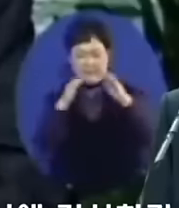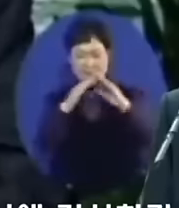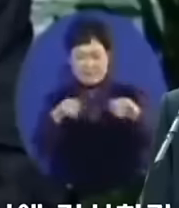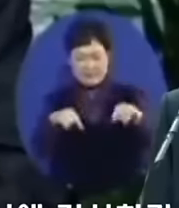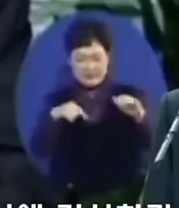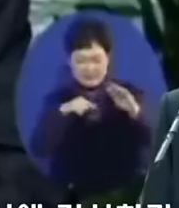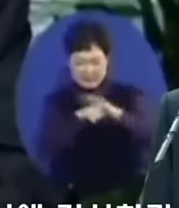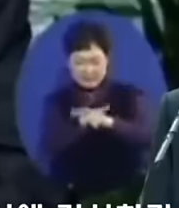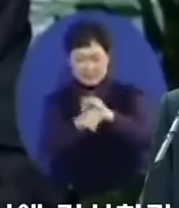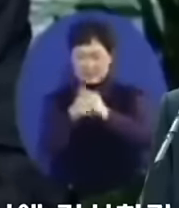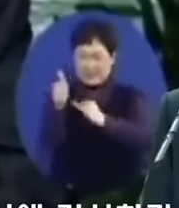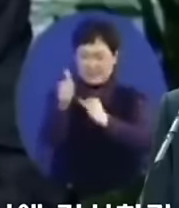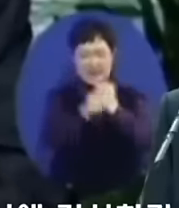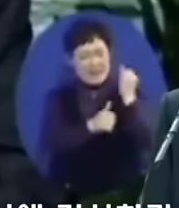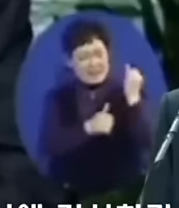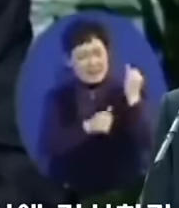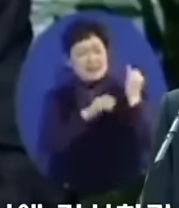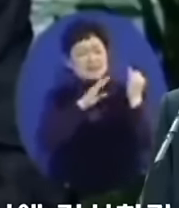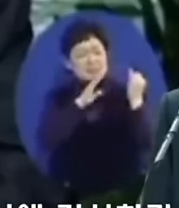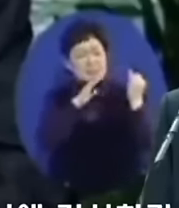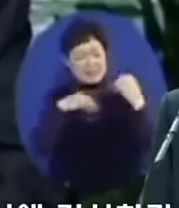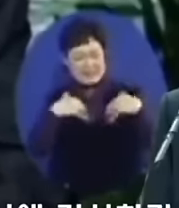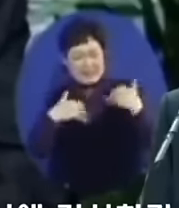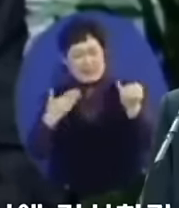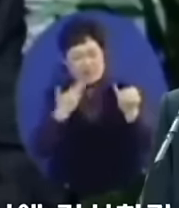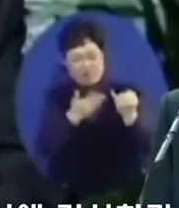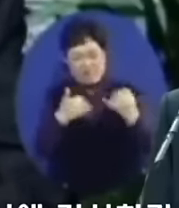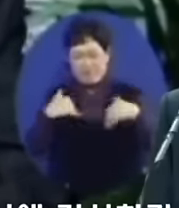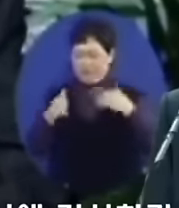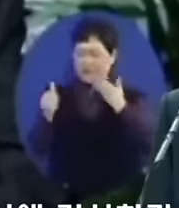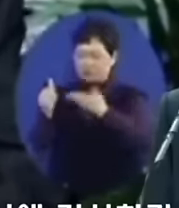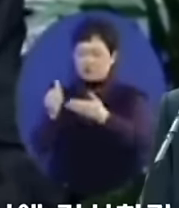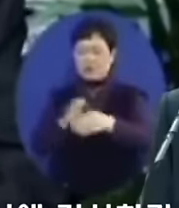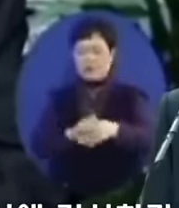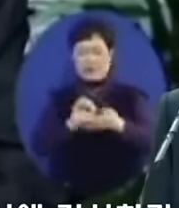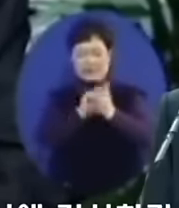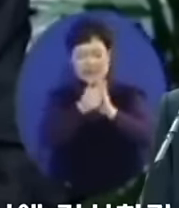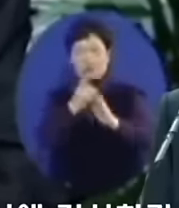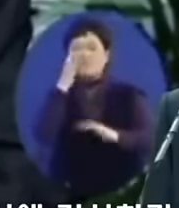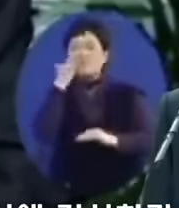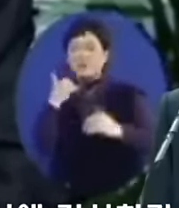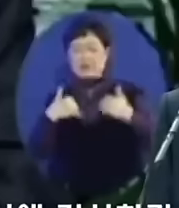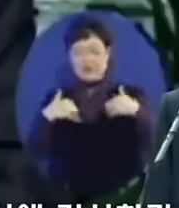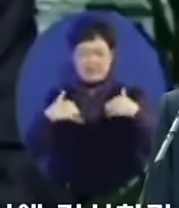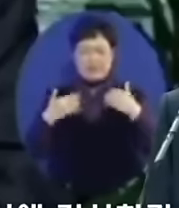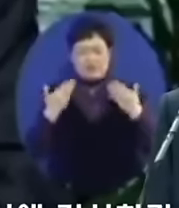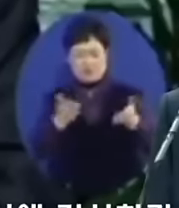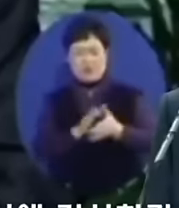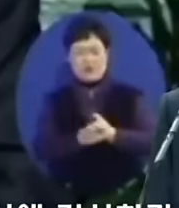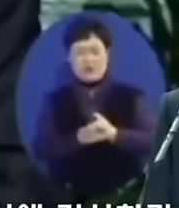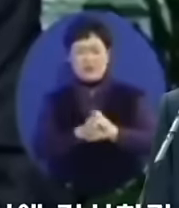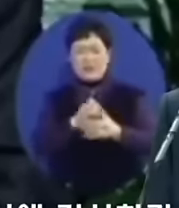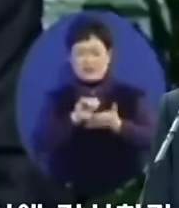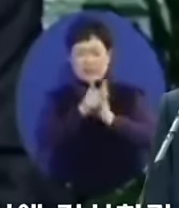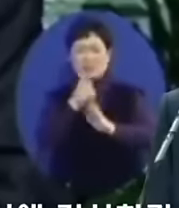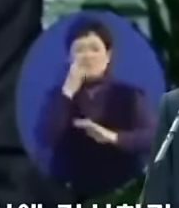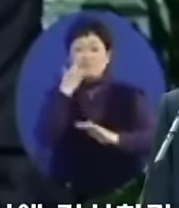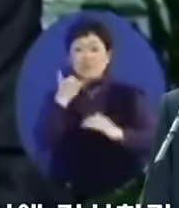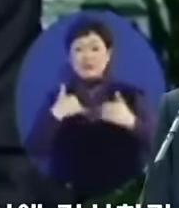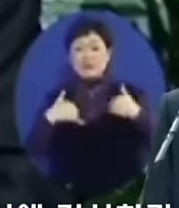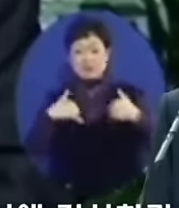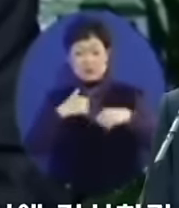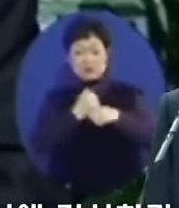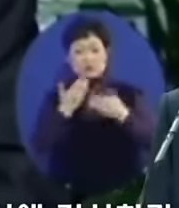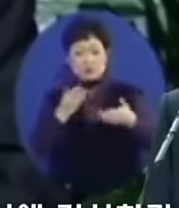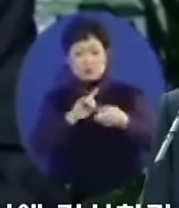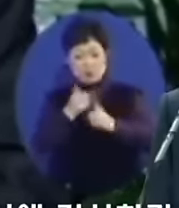들어가서라도 남편은 아내를 웃기고 아내는 남편을 웃기고 자식은 부모를 웃기고 부모는 자식을 웃기려고 애를 써야 되는